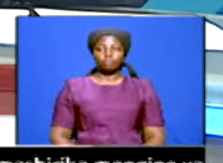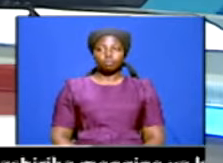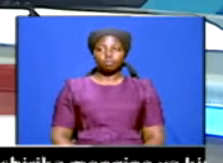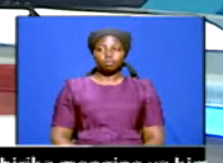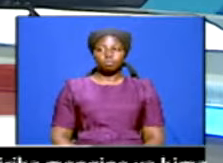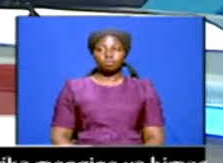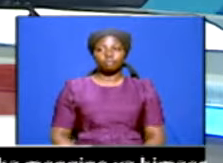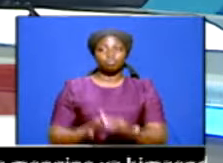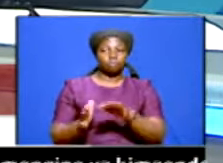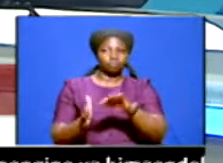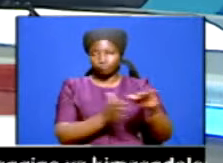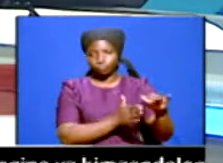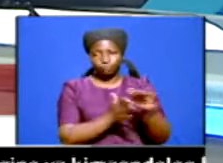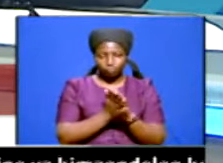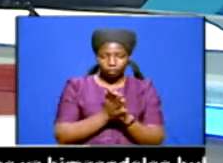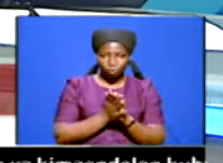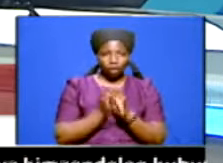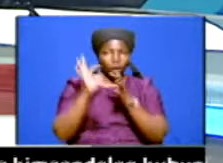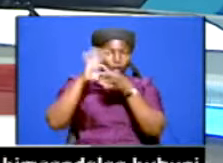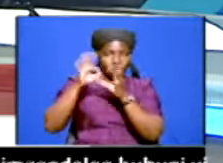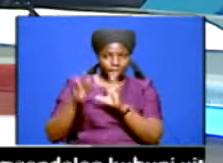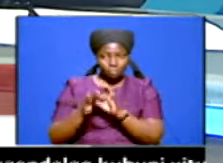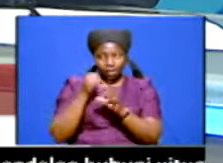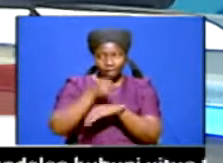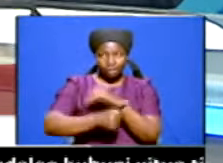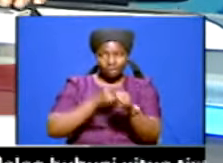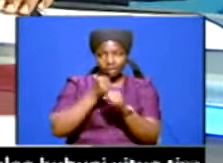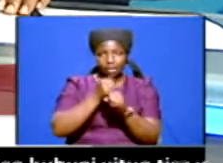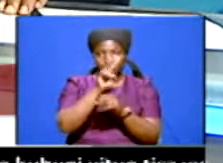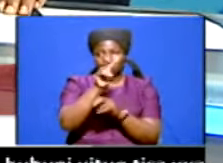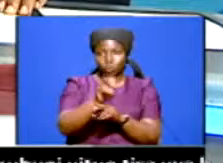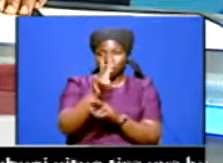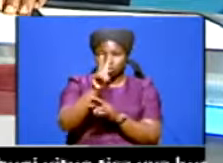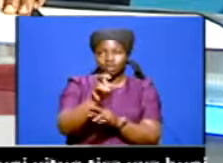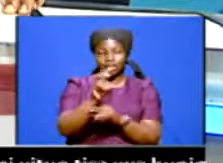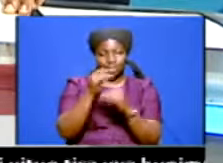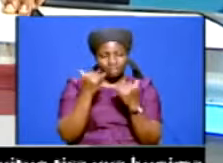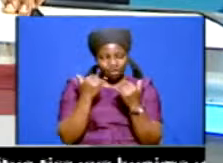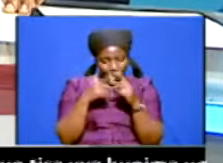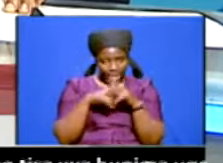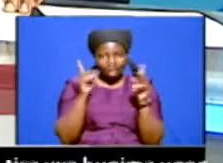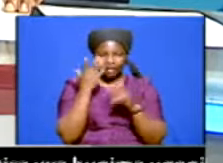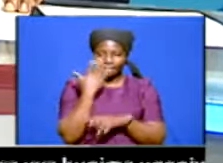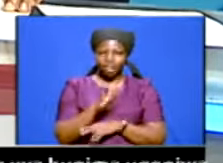Tukisonga mbele mtazamaji, michezo ya Olimpiki ya mwaka 2020 iling'oa nanga